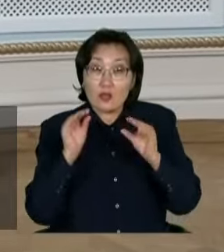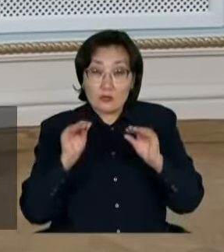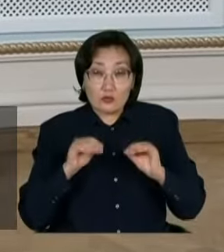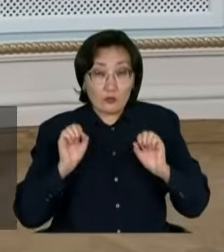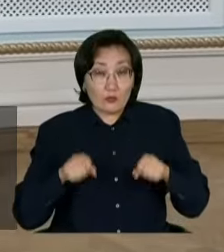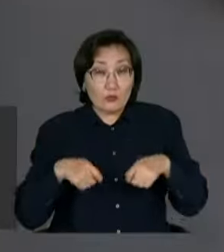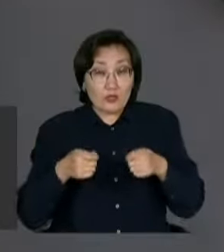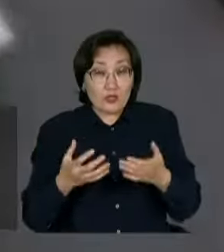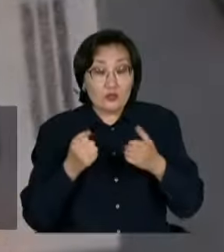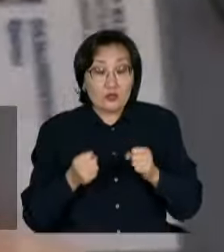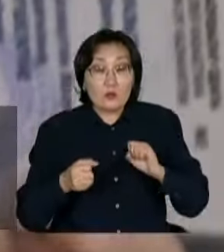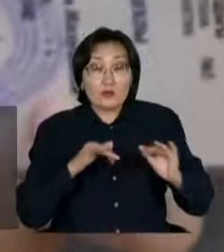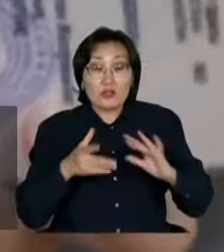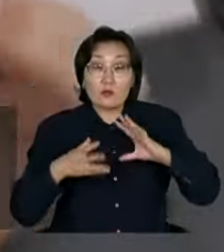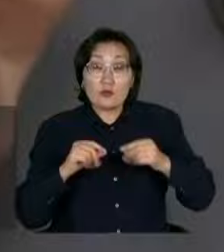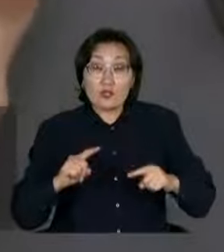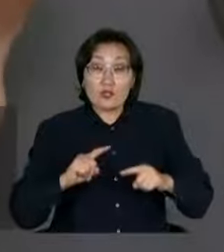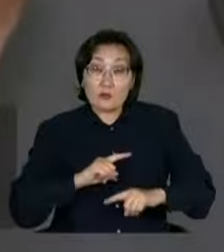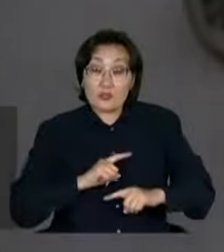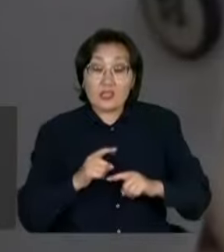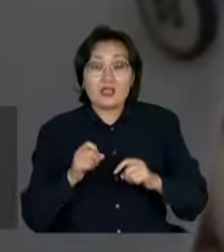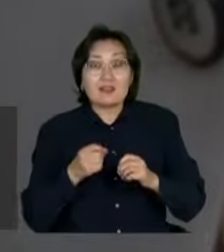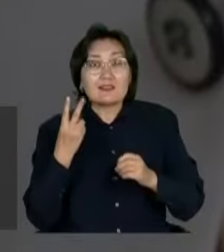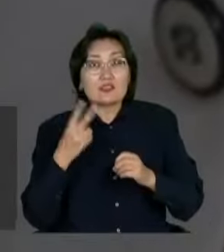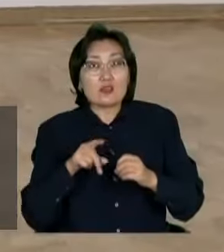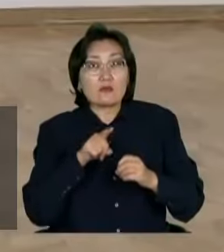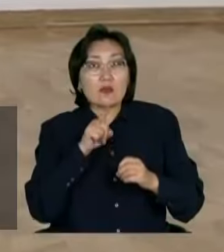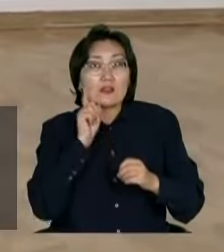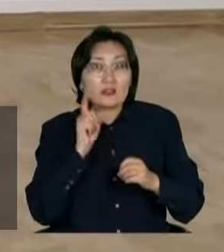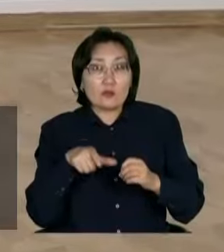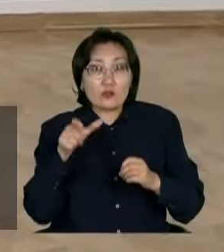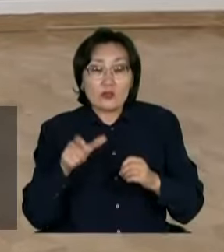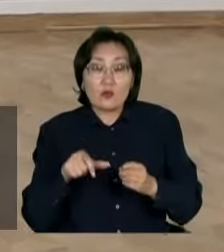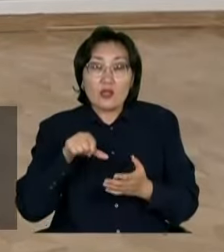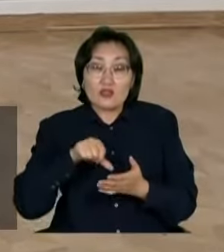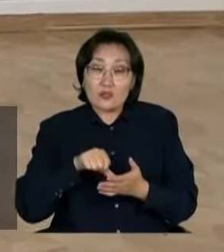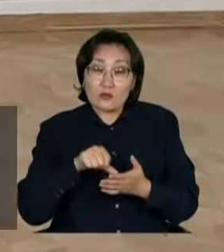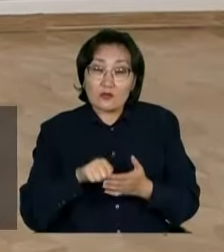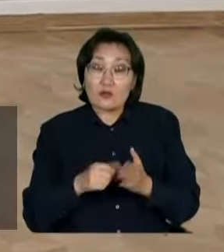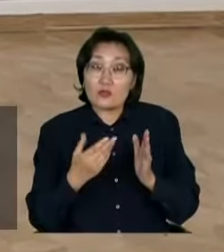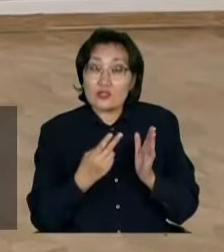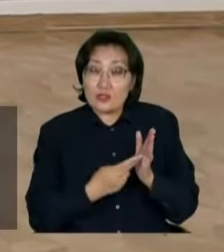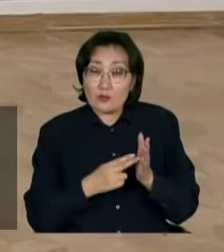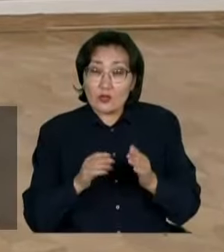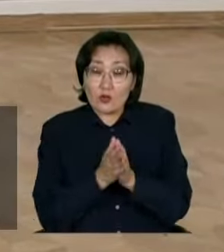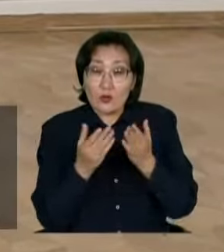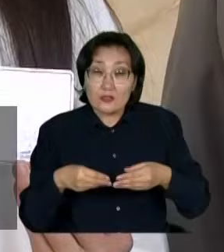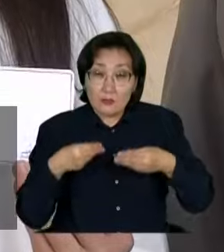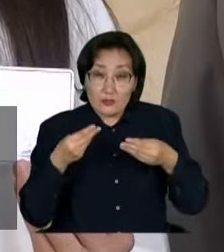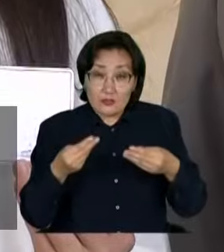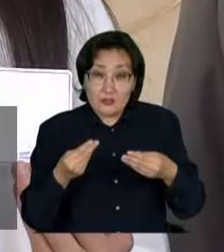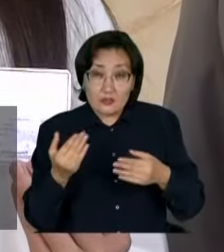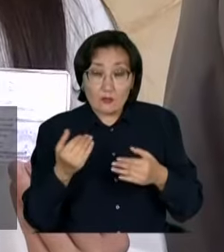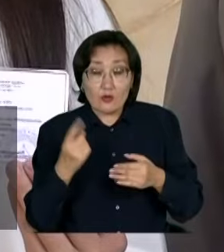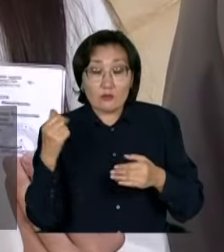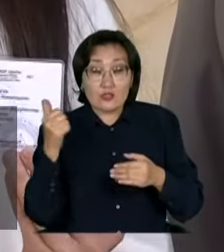алады. Ал іс-шараның қорытынды кезеңінде 20 талант оқушыға жазушылар одағына үміткер болғанын растайтын куәлік табысталды. Енді олар